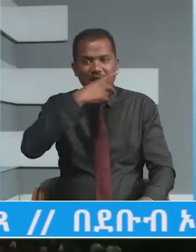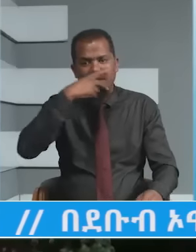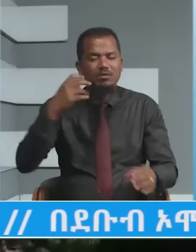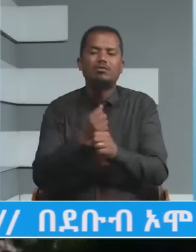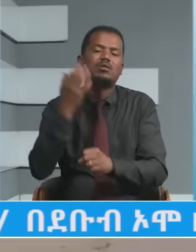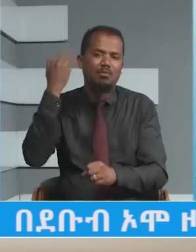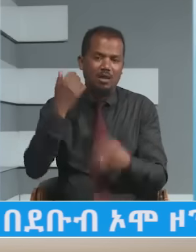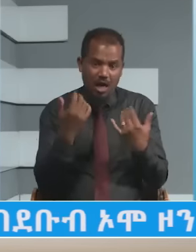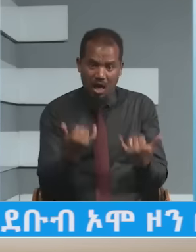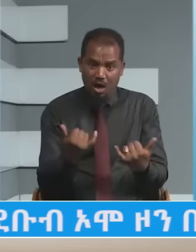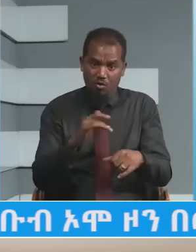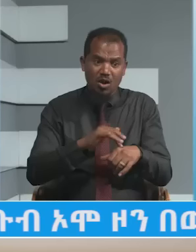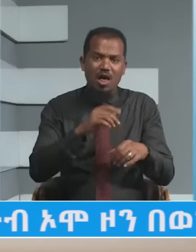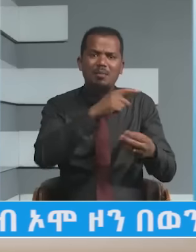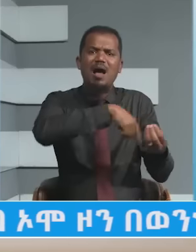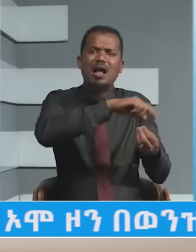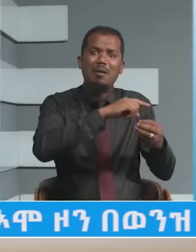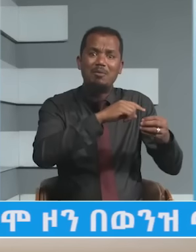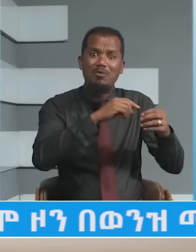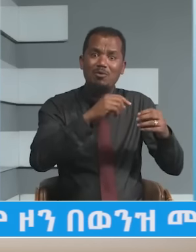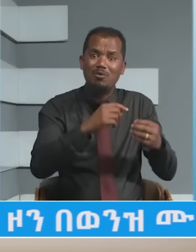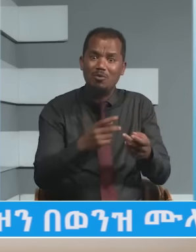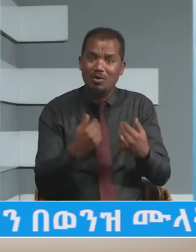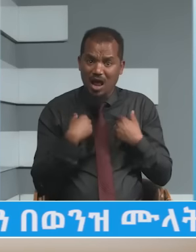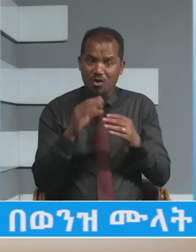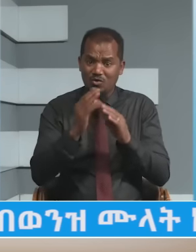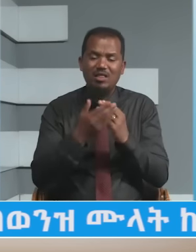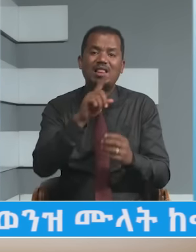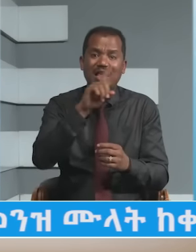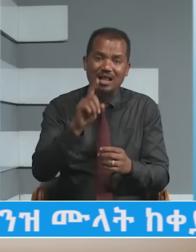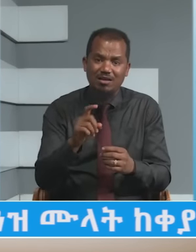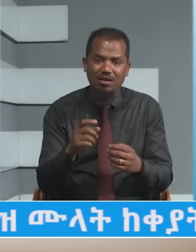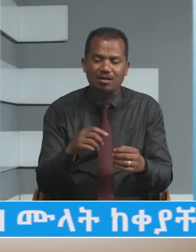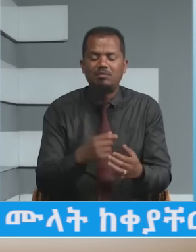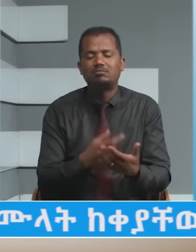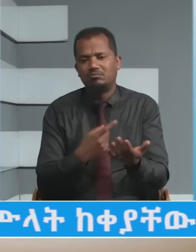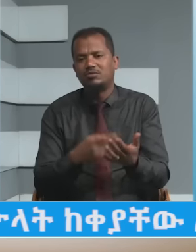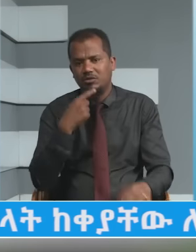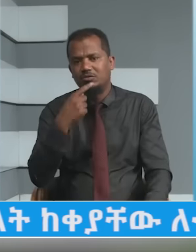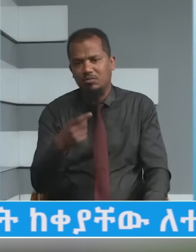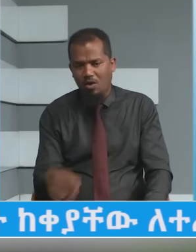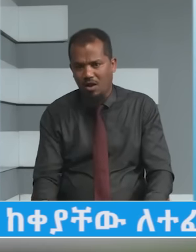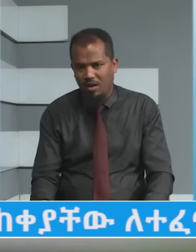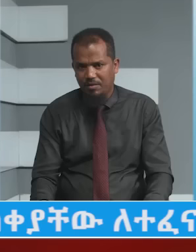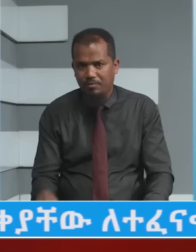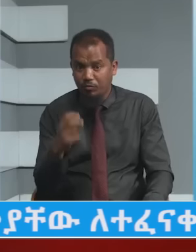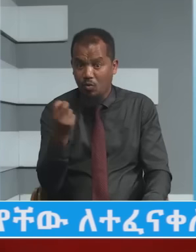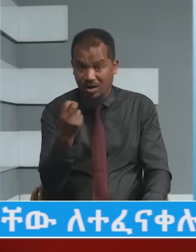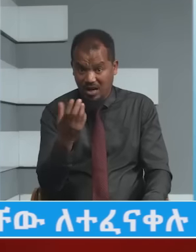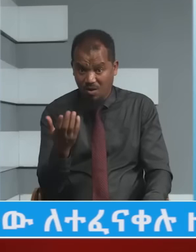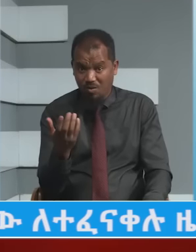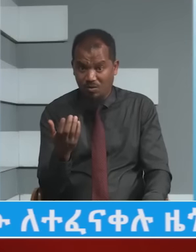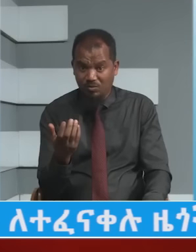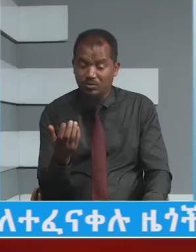ነበር። አቶ ኤርሚያስ አሁን ላይ በሰፈራ ጣቢያዎች አካባቢ ያለውን ሁኔታ ጠይቀናቸው እንደሚከተለው አብራርተውልናል።